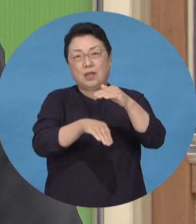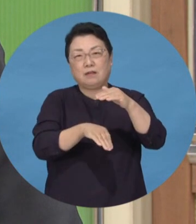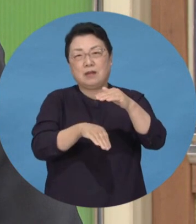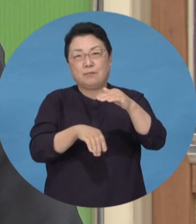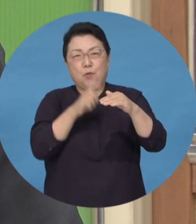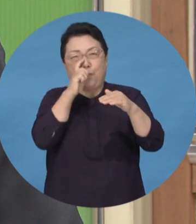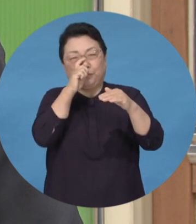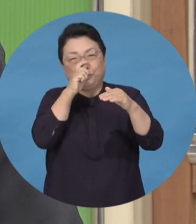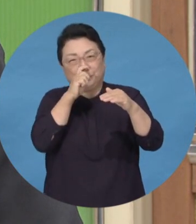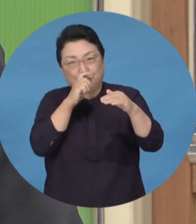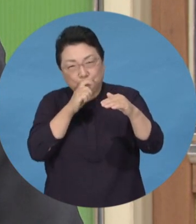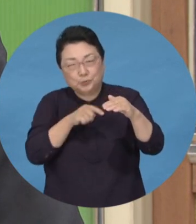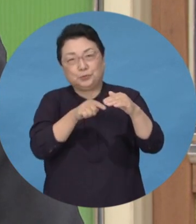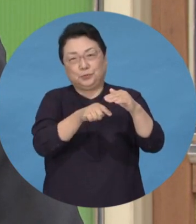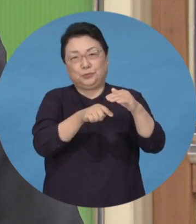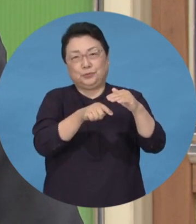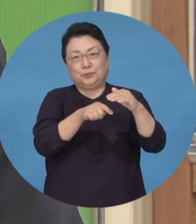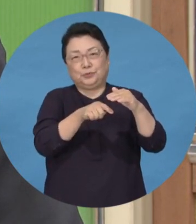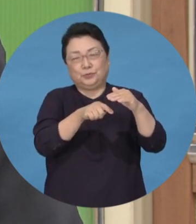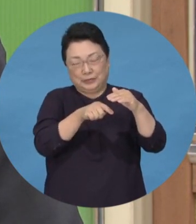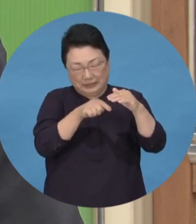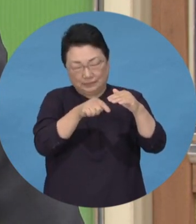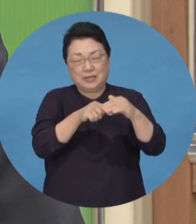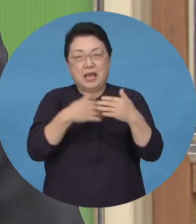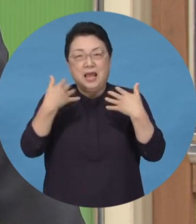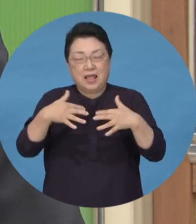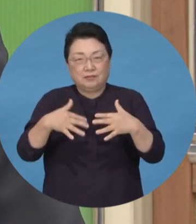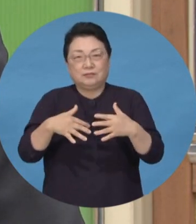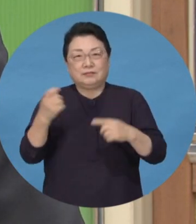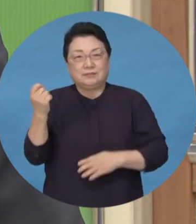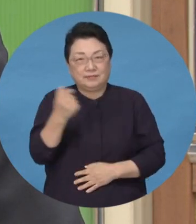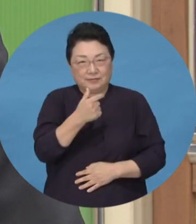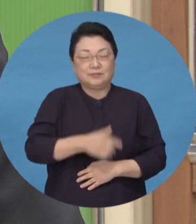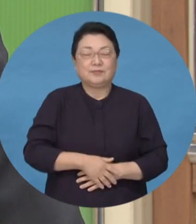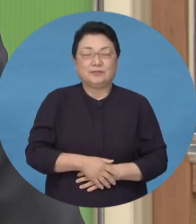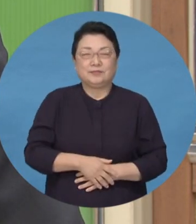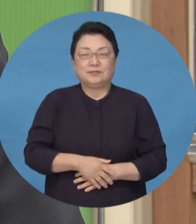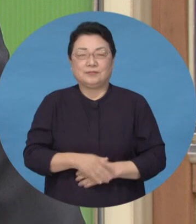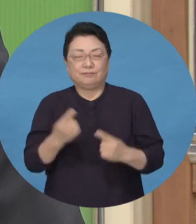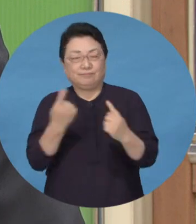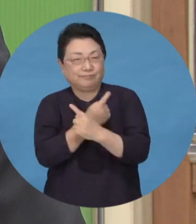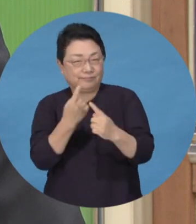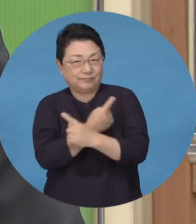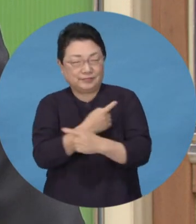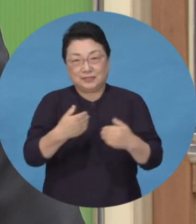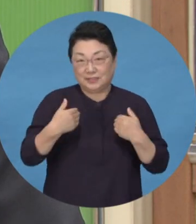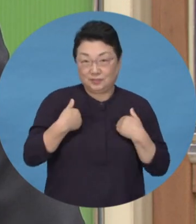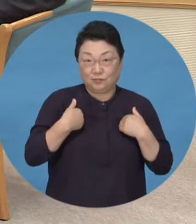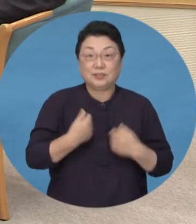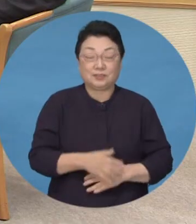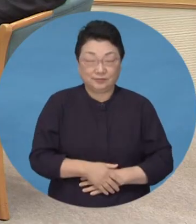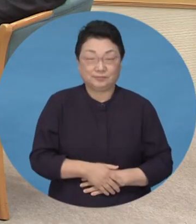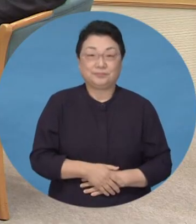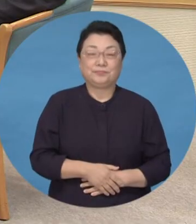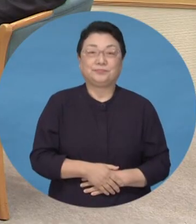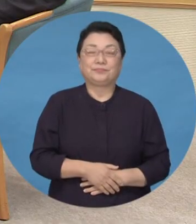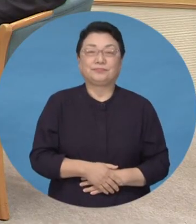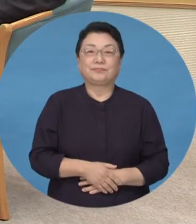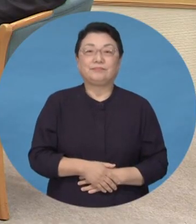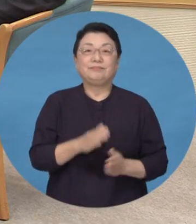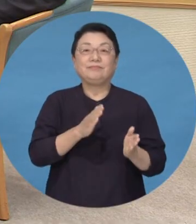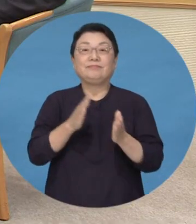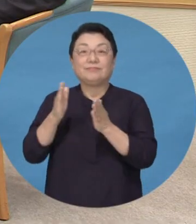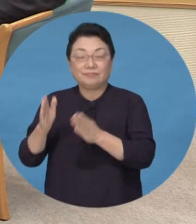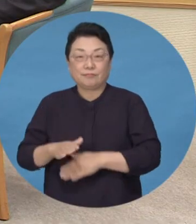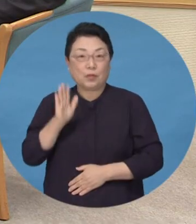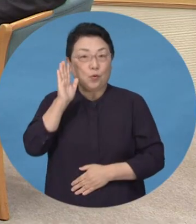化してますので早いうちにですね手を加えていきたいとおもいますさぁ続いて